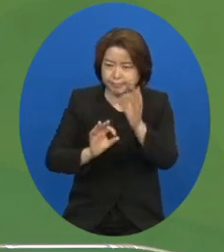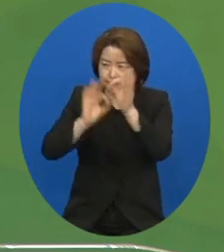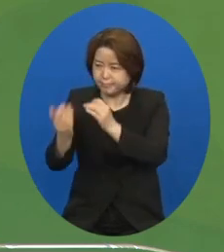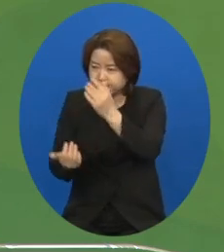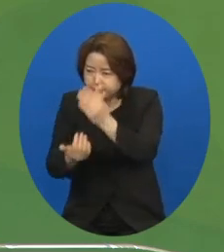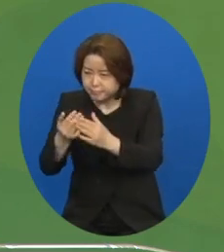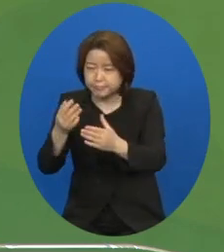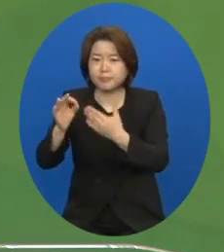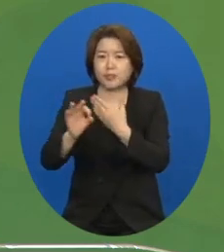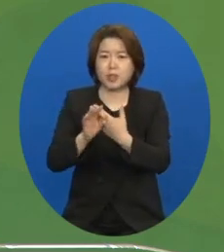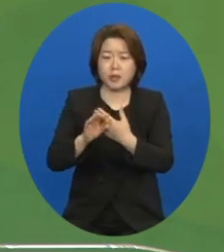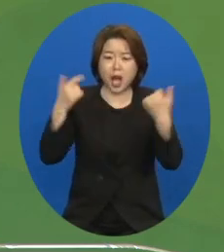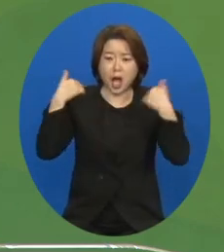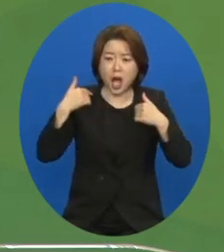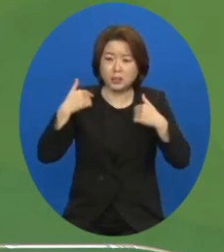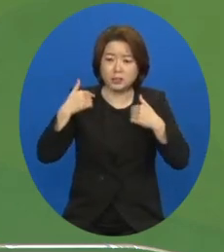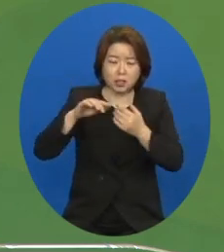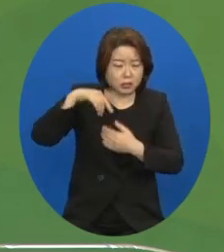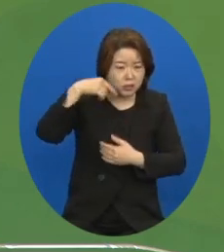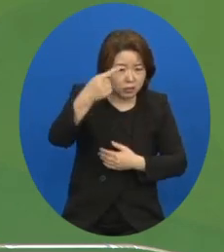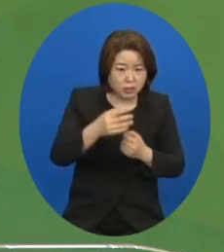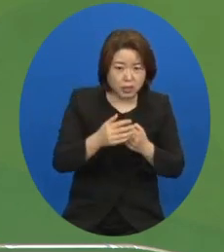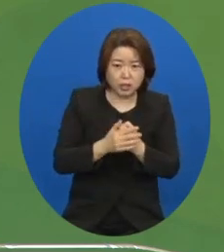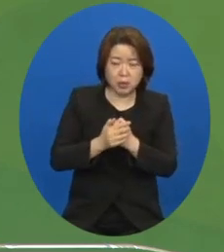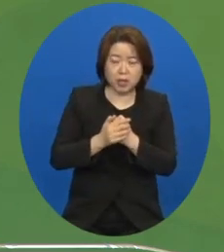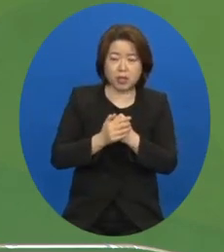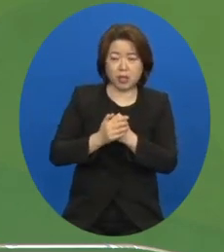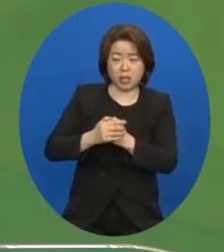생기면 항상 뒤따라오는 게 인재다,